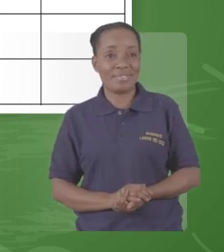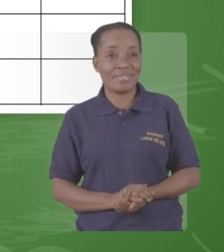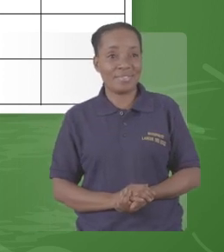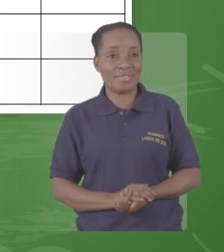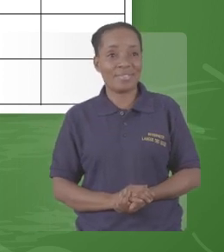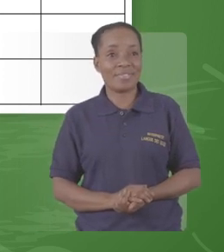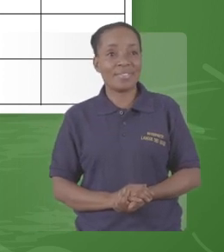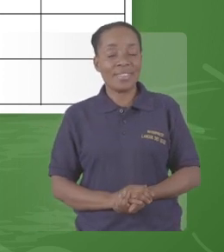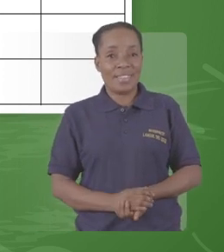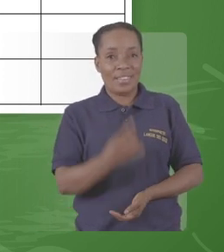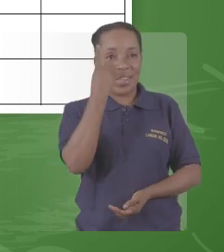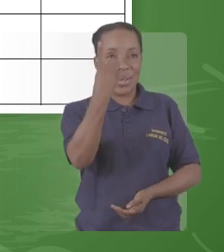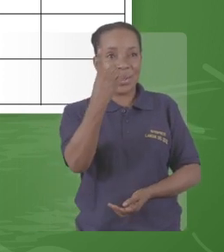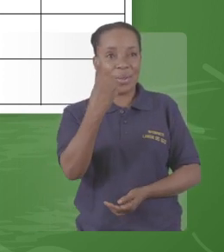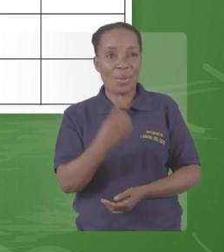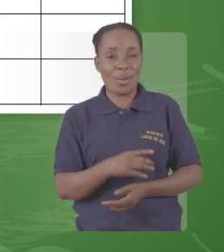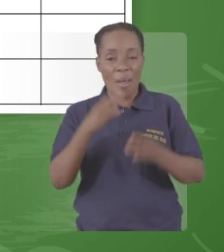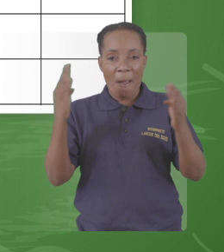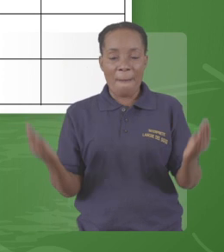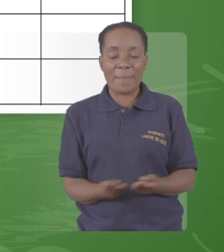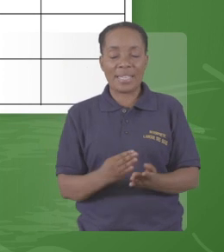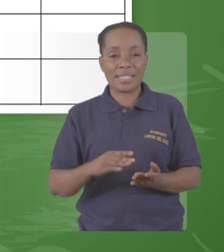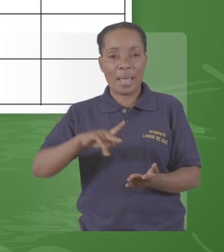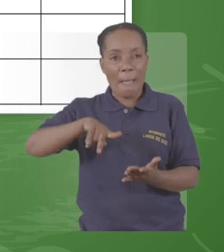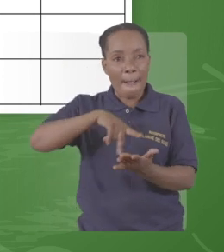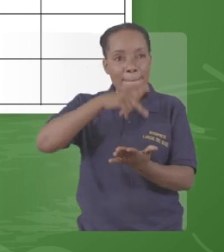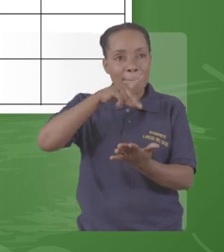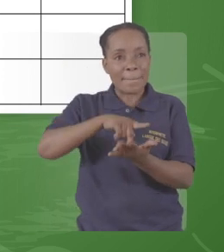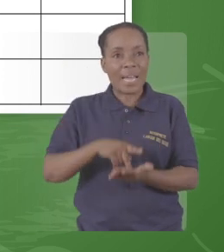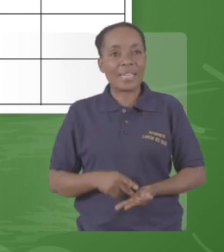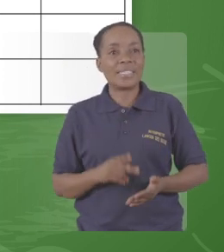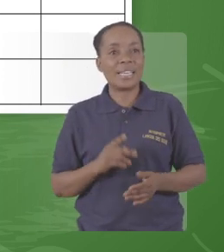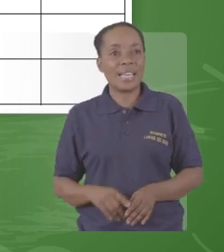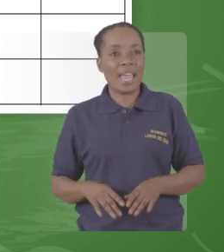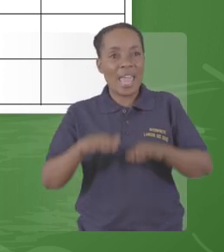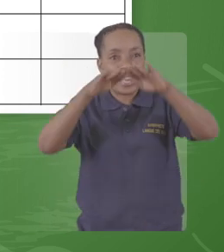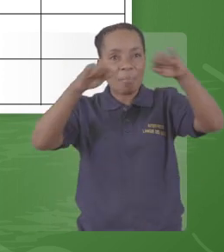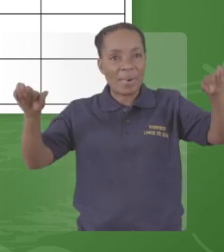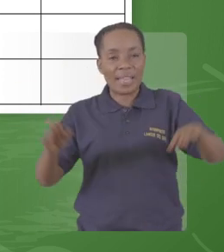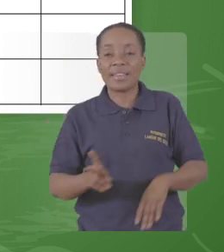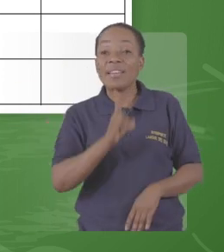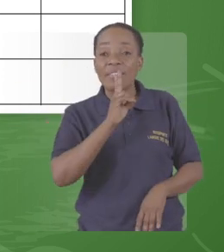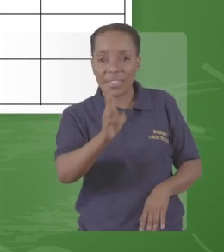Première affirmation. Le bassin parisien est une plaine. Vrai.